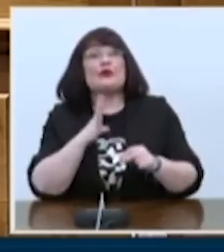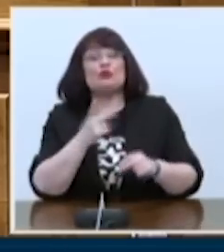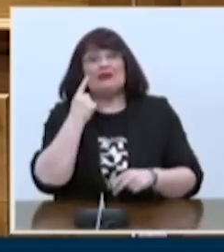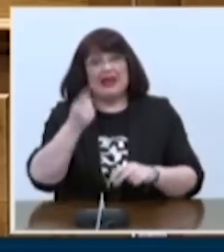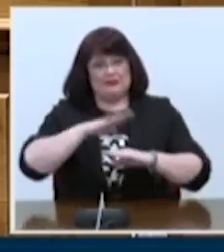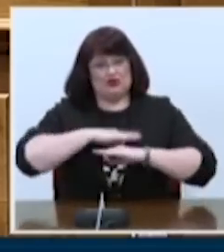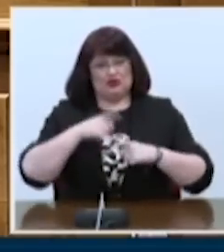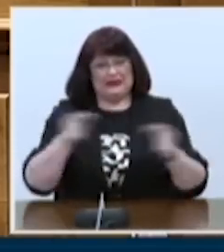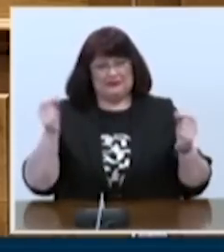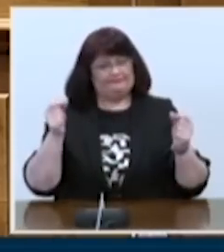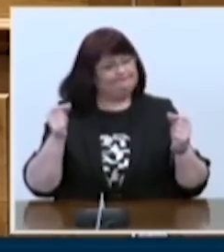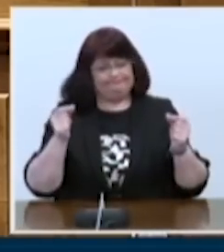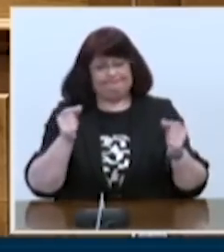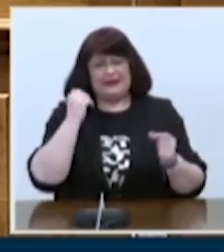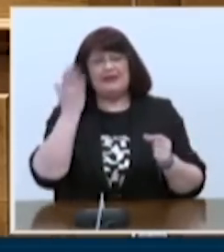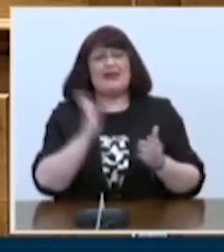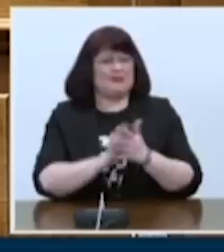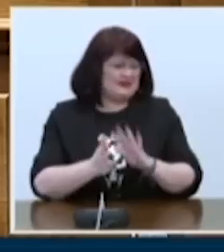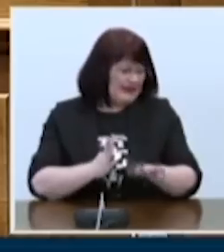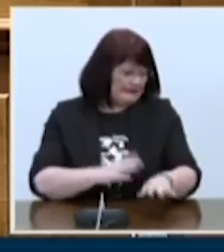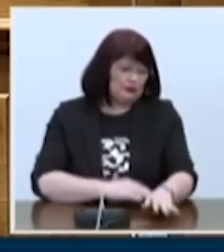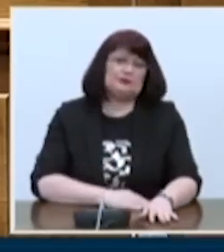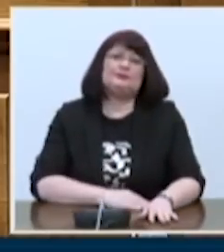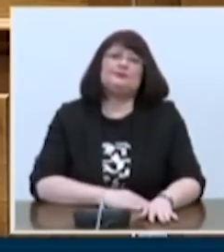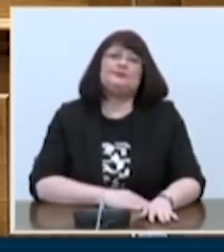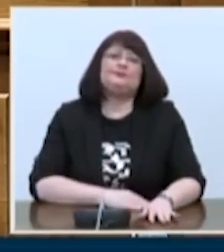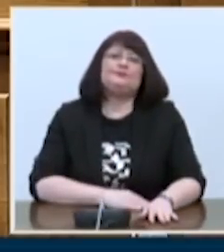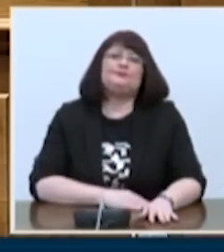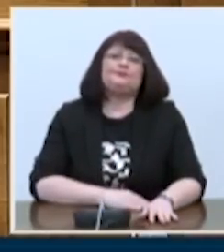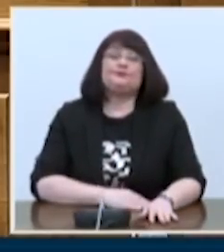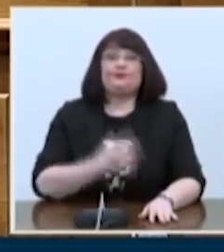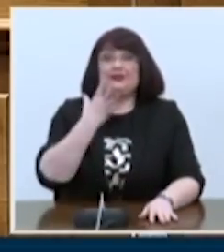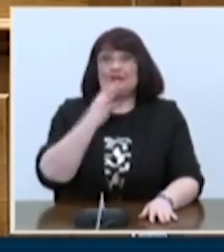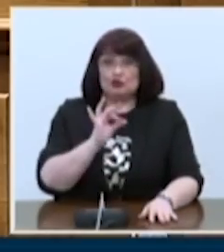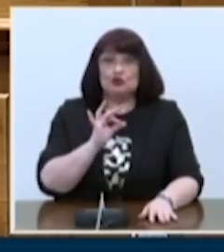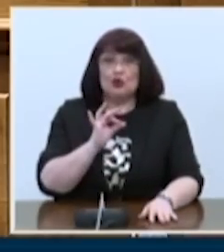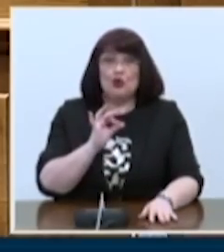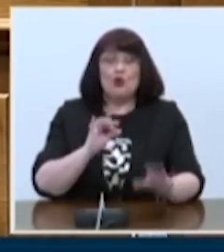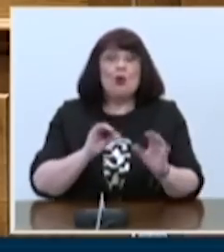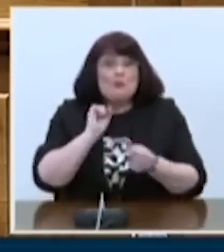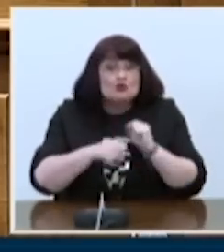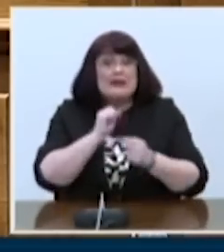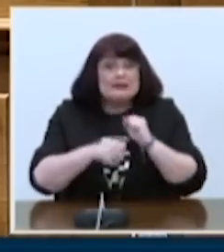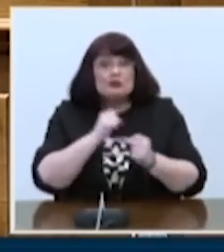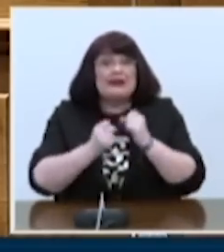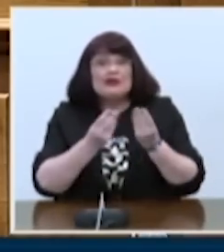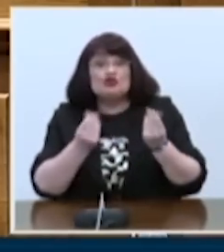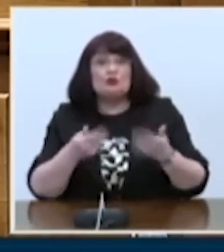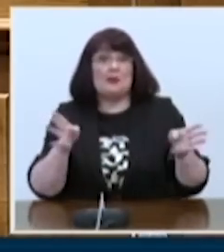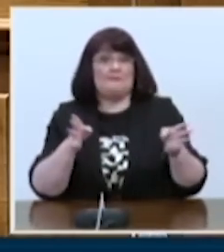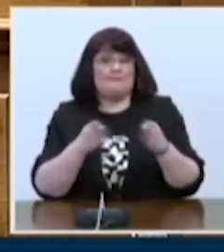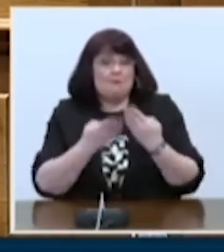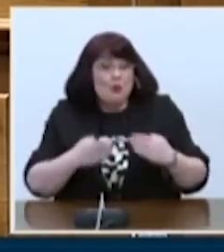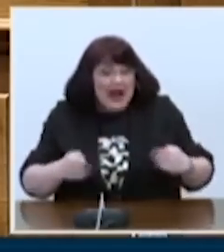πείθει, δεν περνάει όσο θα θέλατε. Γι' αυτό και έχετε επιστρατεύσει τα πάντα, από την προπαγάνδα,